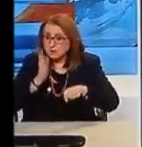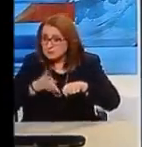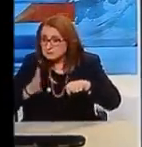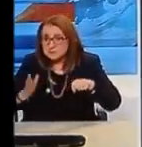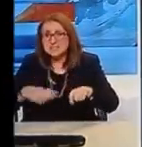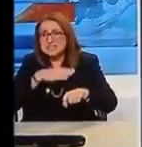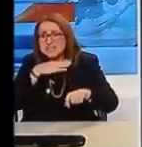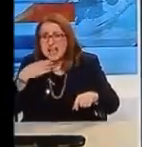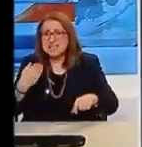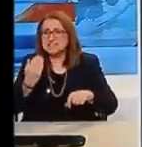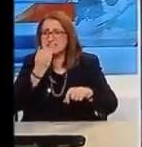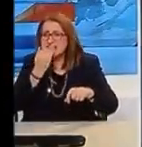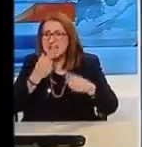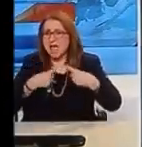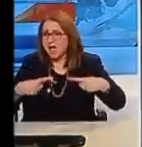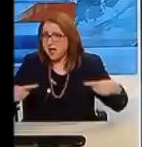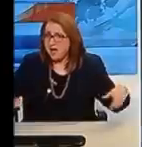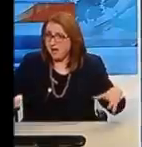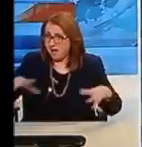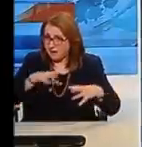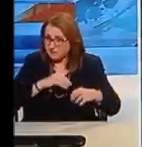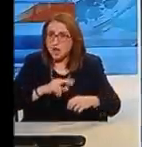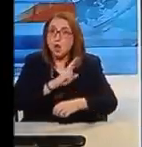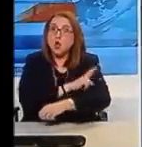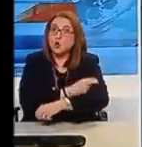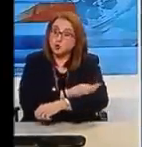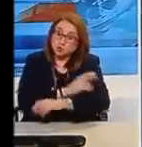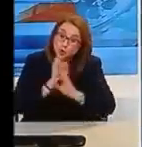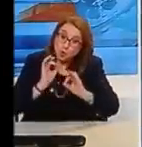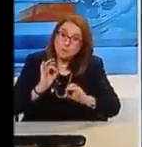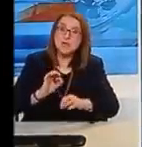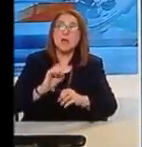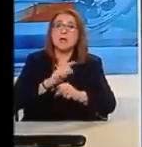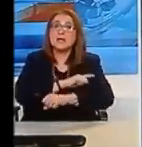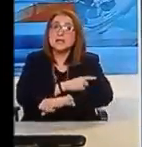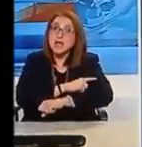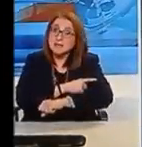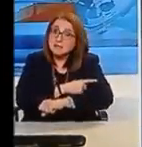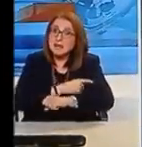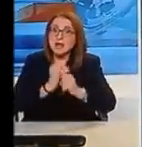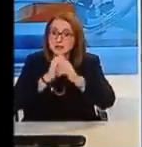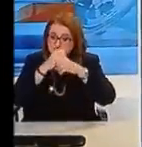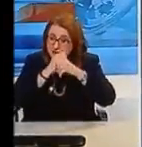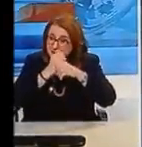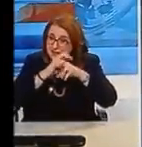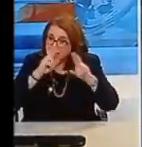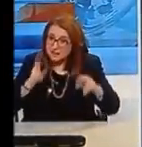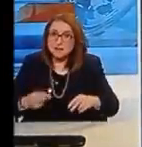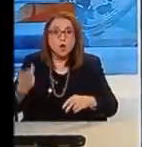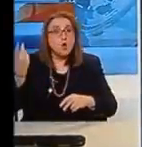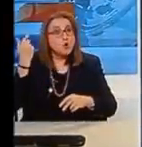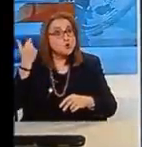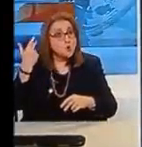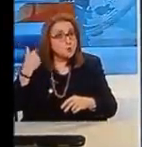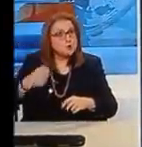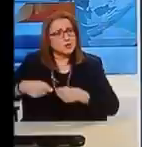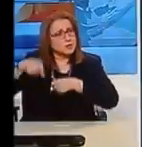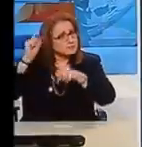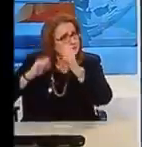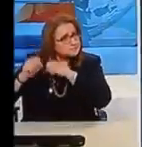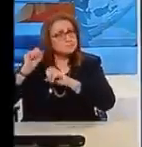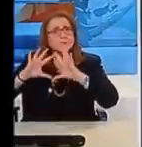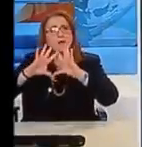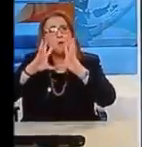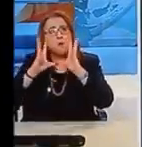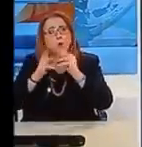καταστήματα τροφίμων, για τους εργαζομένους σε νοσοκομεία, ιατρία, διαγνωστικά κέντρα, για τους εργαζομένους σε κομμωτήρια και κέντρα αισθητικής.